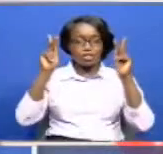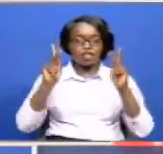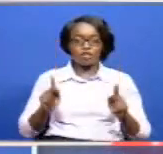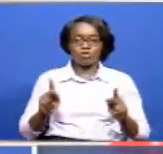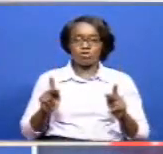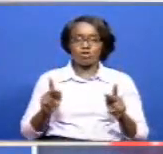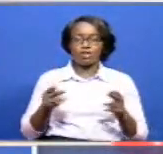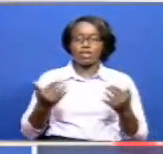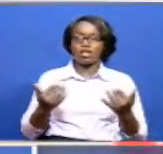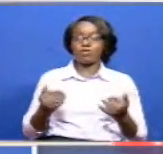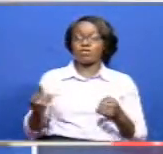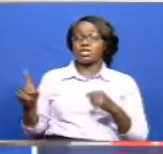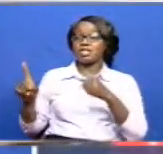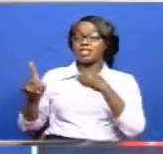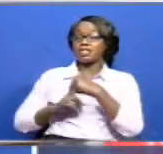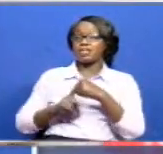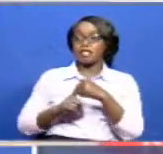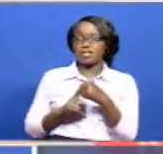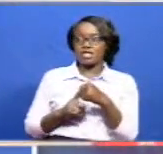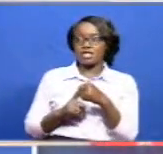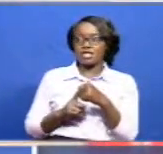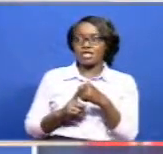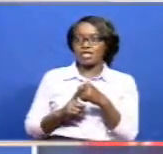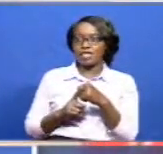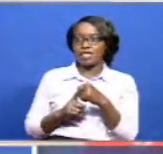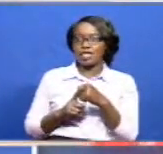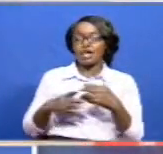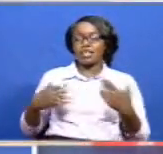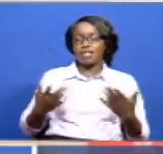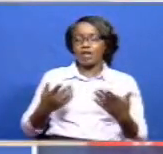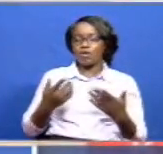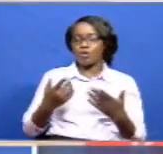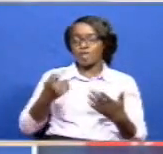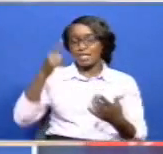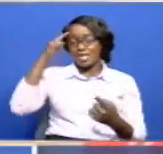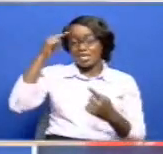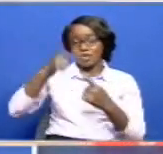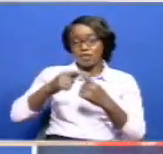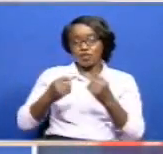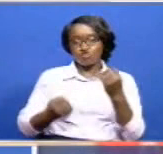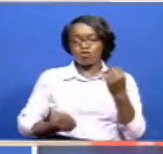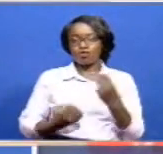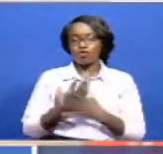Sasa hii ndio imekuwa ya sita. Na haja vile nimesema ni kukuza ubunifu,